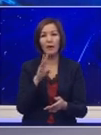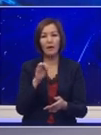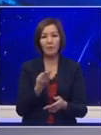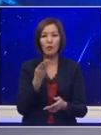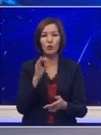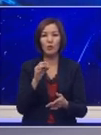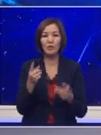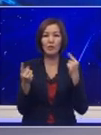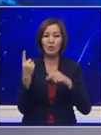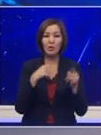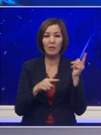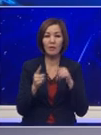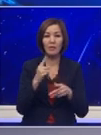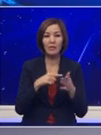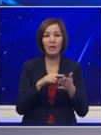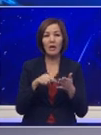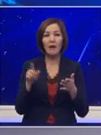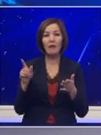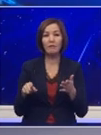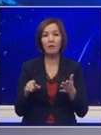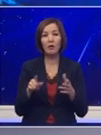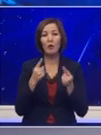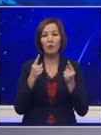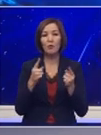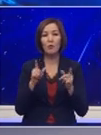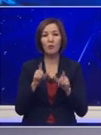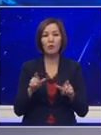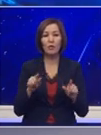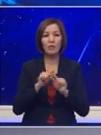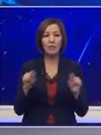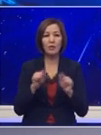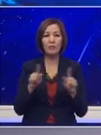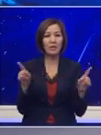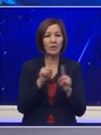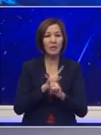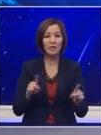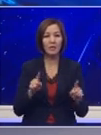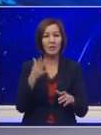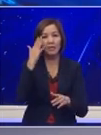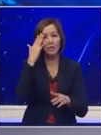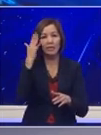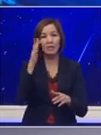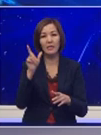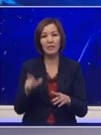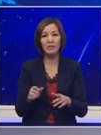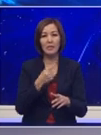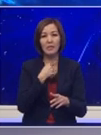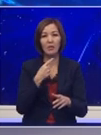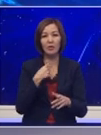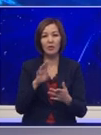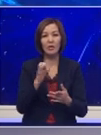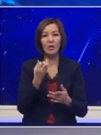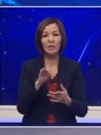сынды шығармалар авторы. Ұлт тұлғаларын дәріптеумен ерекшеленген дарын иесі. Талдықорғанда құрметіне сай үлгі